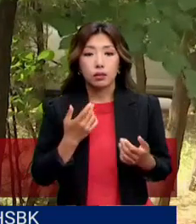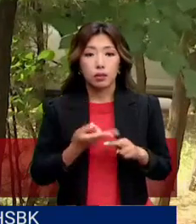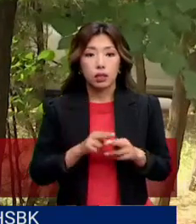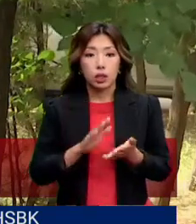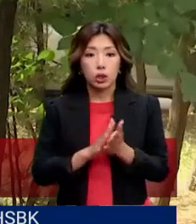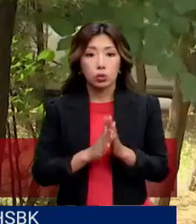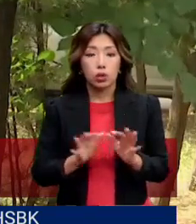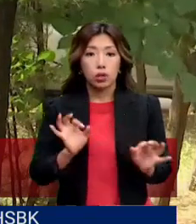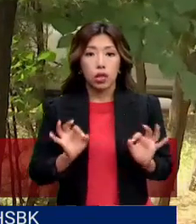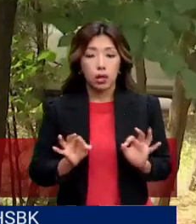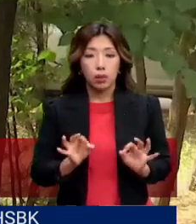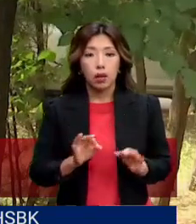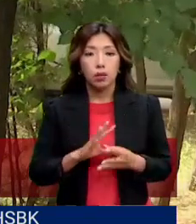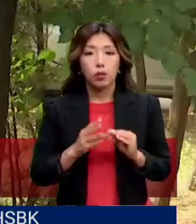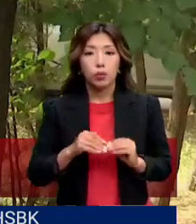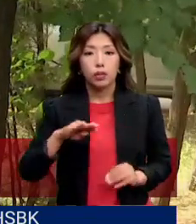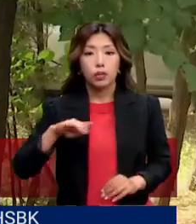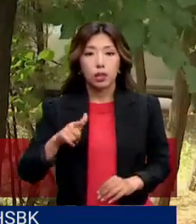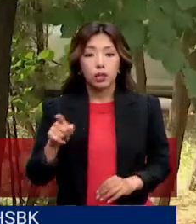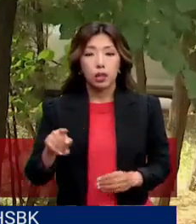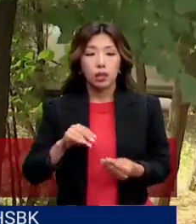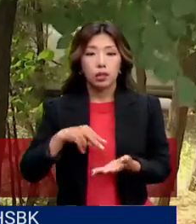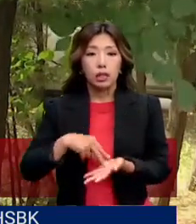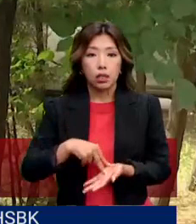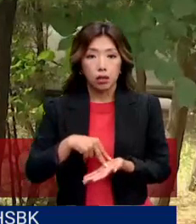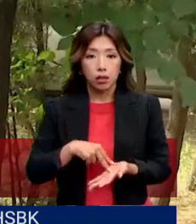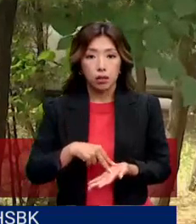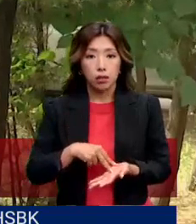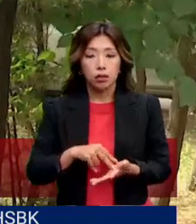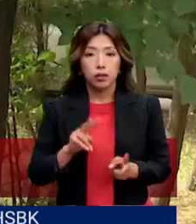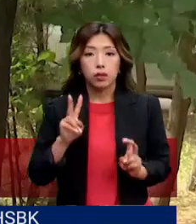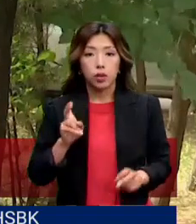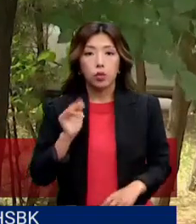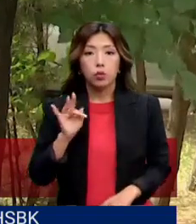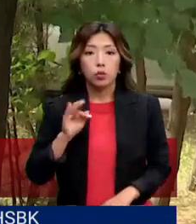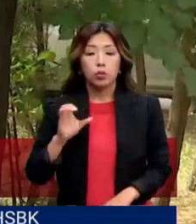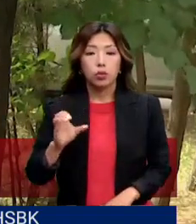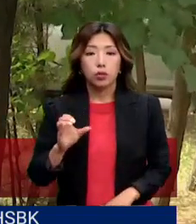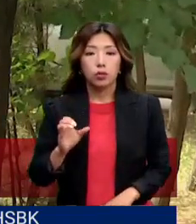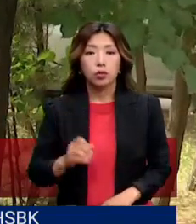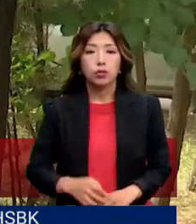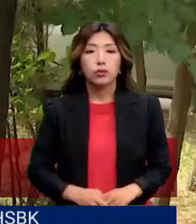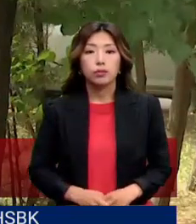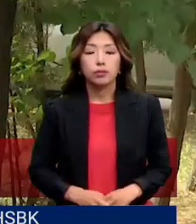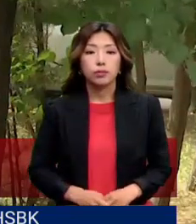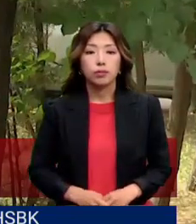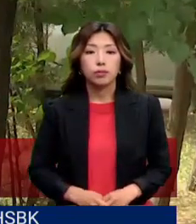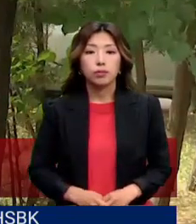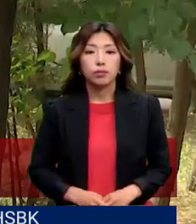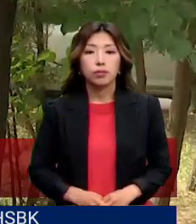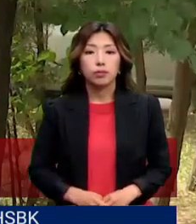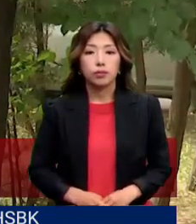ситуации, в общем-то, тенге сейчас стоит на тех уровнях, то есть, грубо говоря, курс сейчас находится на тех